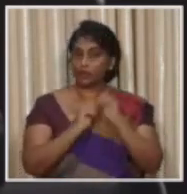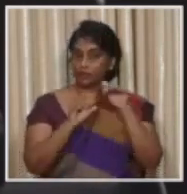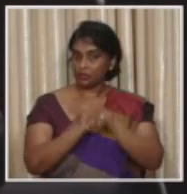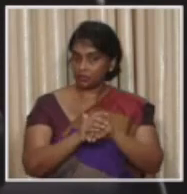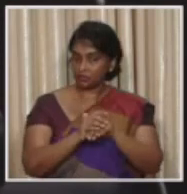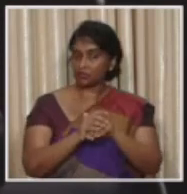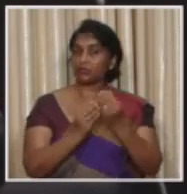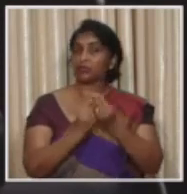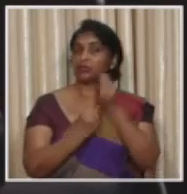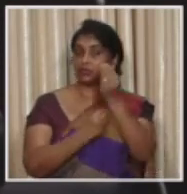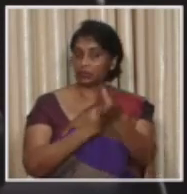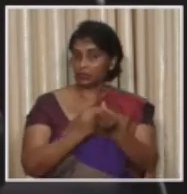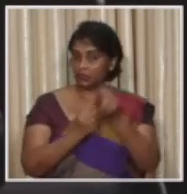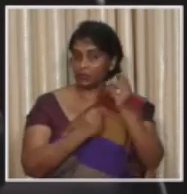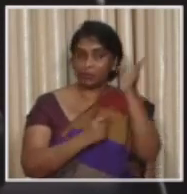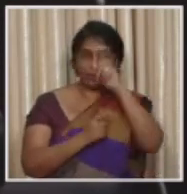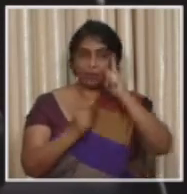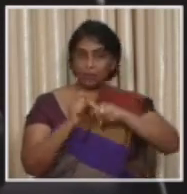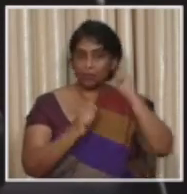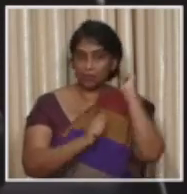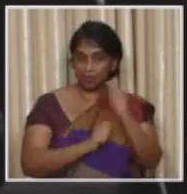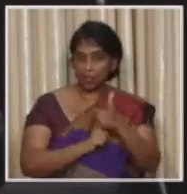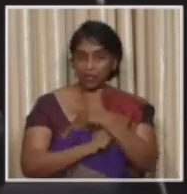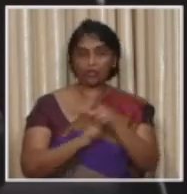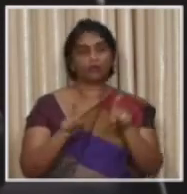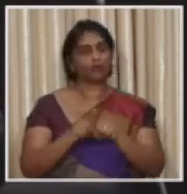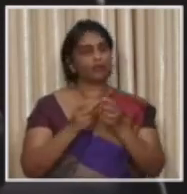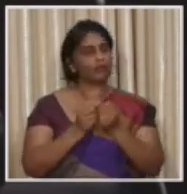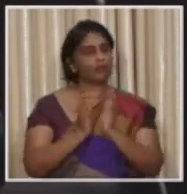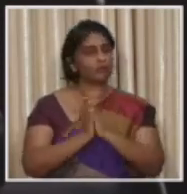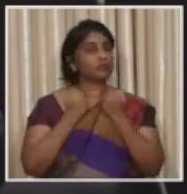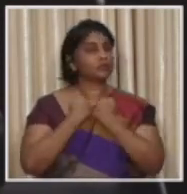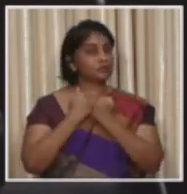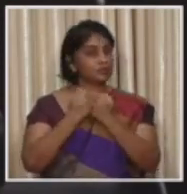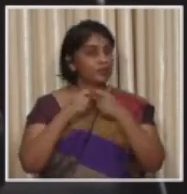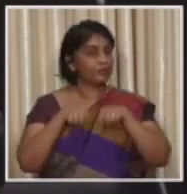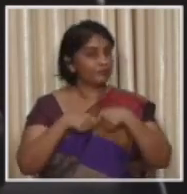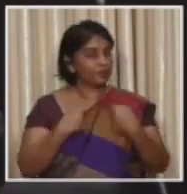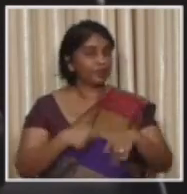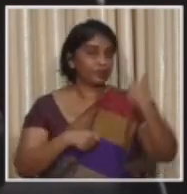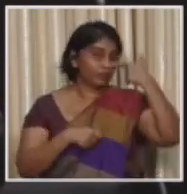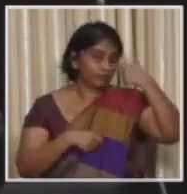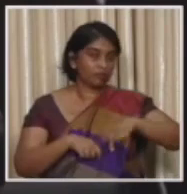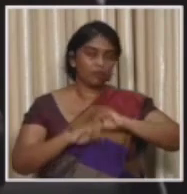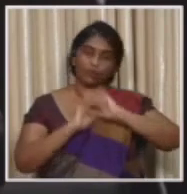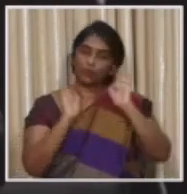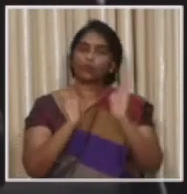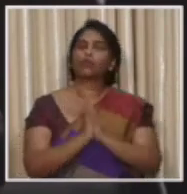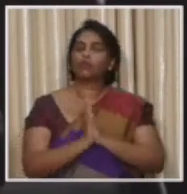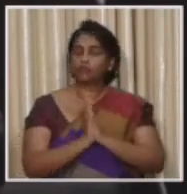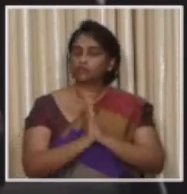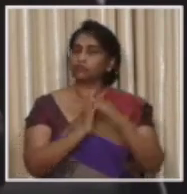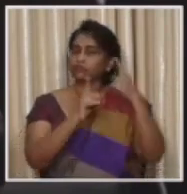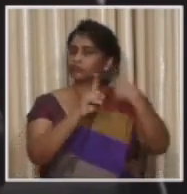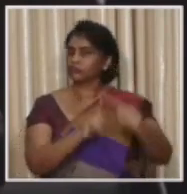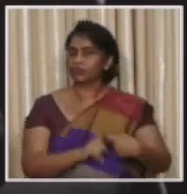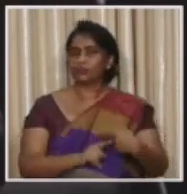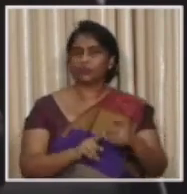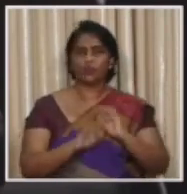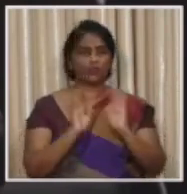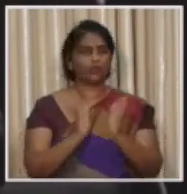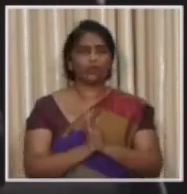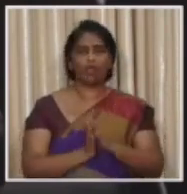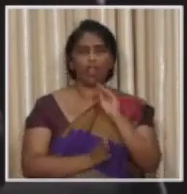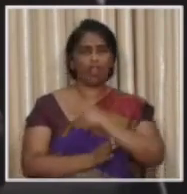දෙන වැටුපේ ඉඳලා ඊළඟට තමුන්ගේ ප්‍රවාහන වියදම් ඒ තෙල් වියදම් ඒ සියල්ලම අරගෙන ගත්තාම ඒ කිසි